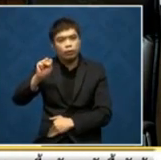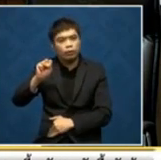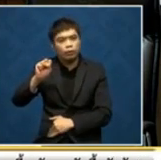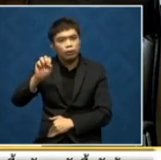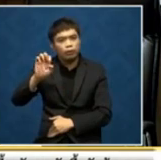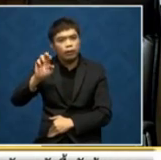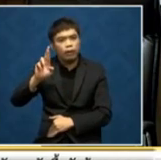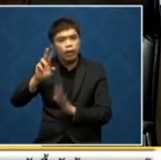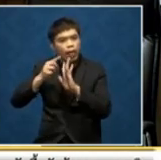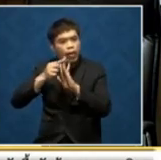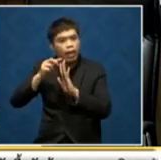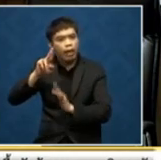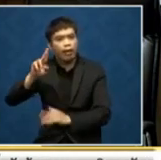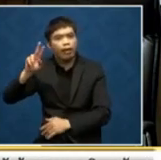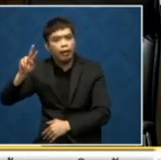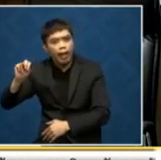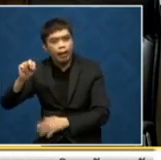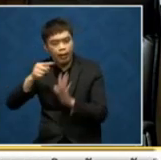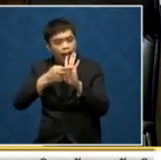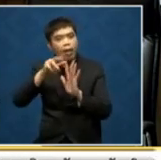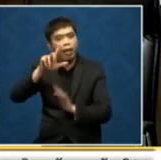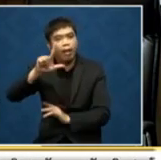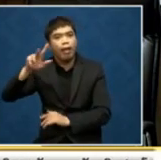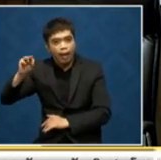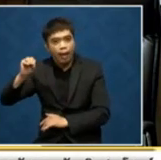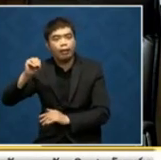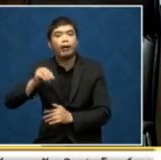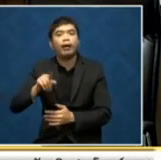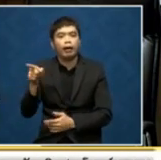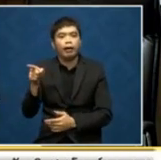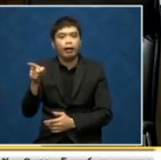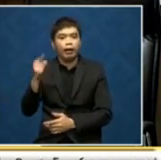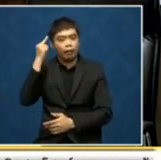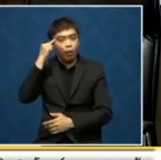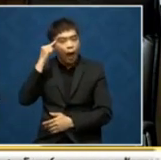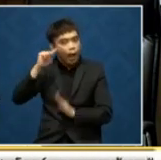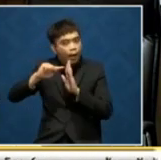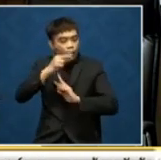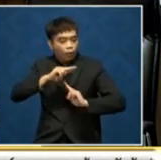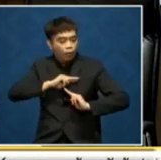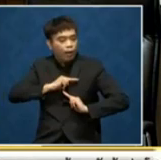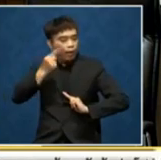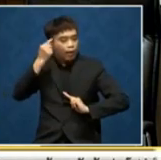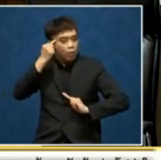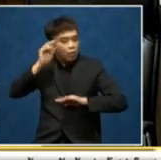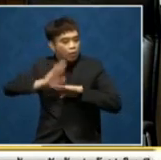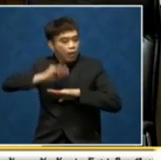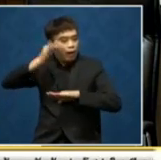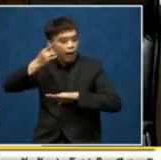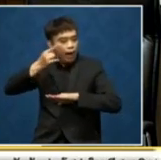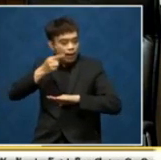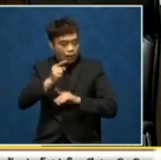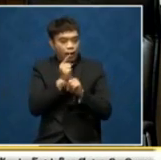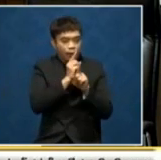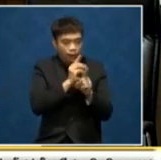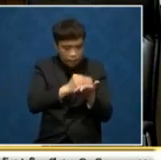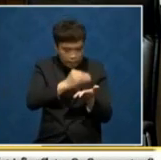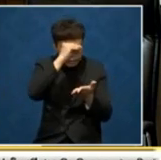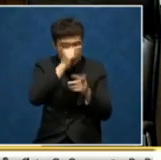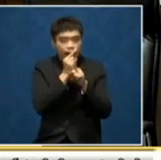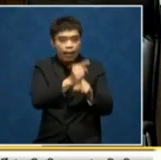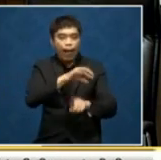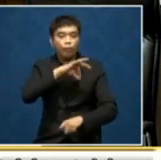ค้นพบตัวเองตั้งแต่เริ่มต้นนะครับแล้วก็เดินหน้าไปอ่าแนวที่เขาชอบนะไม่ใช่ว่าตามเพื่อนไม่ใช่ว่าตามผู้ปกครองเหมือนบ้านเรานะอันนี้ก็เป็น